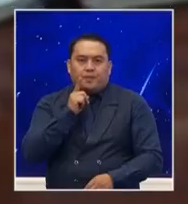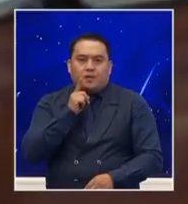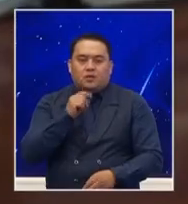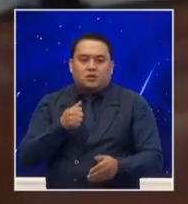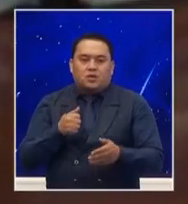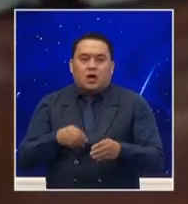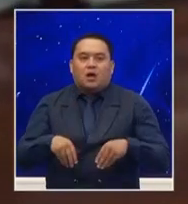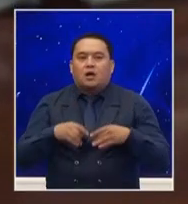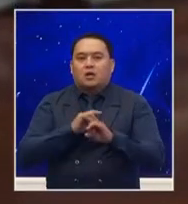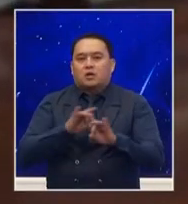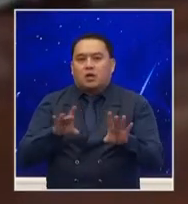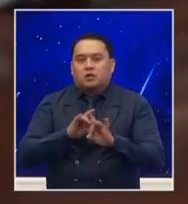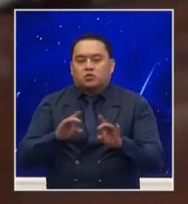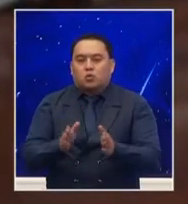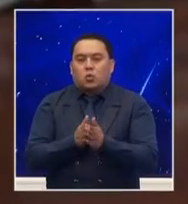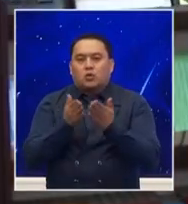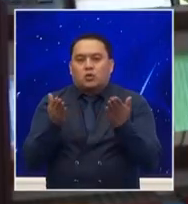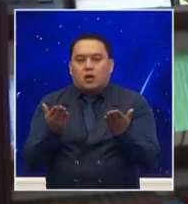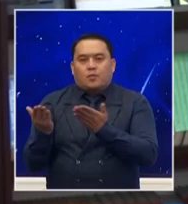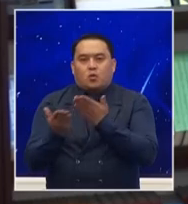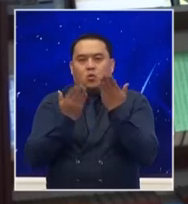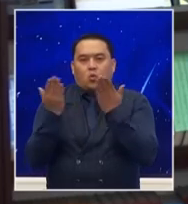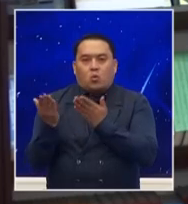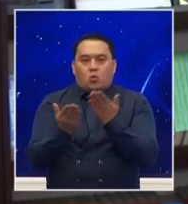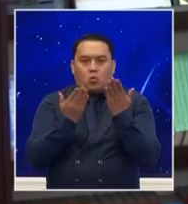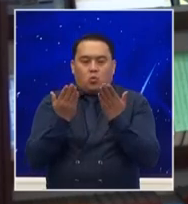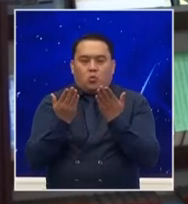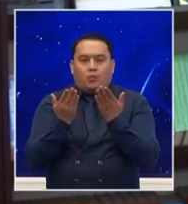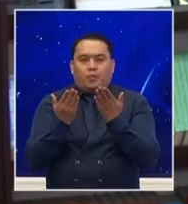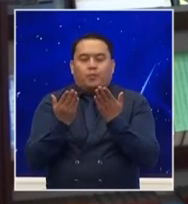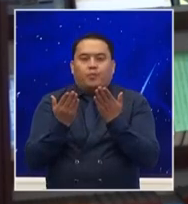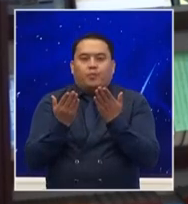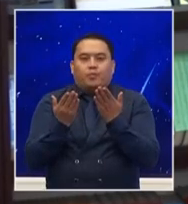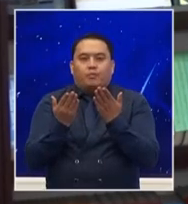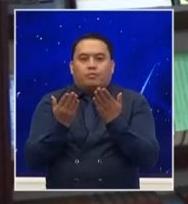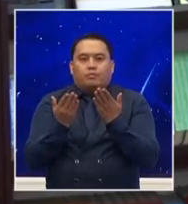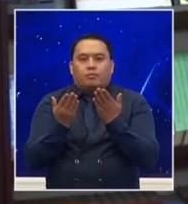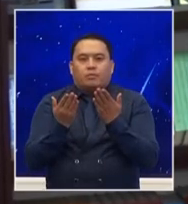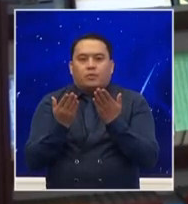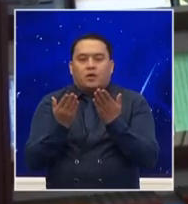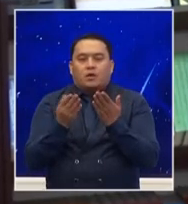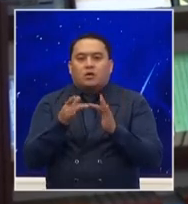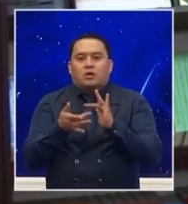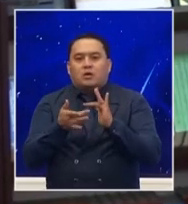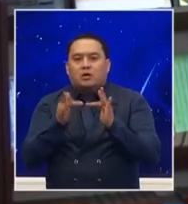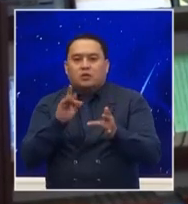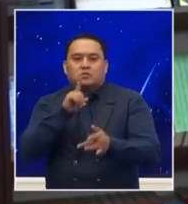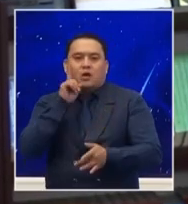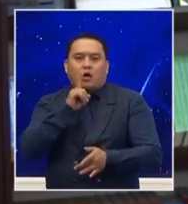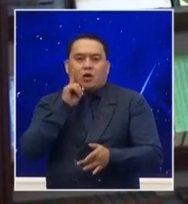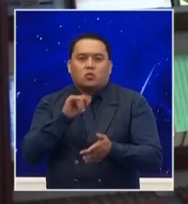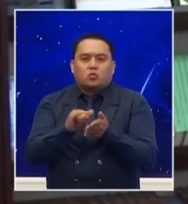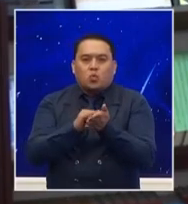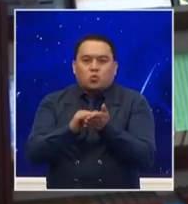жеткізу, қолына кітап алып, кітап оқу. Енді бүгін таңда көріп отырсыздар ғой, жастарына әлеуметтік желіде,